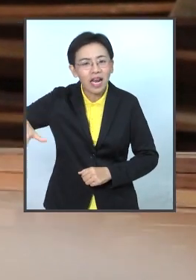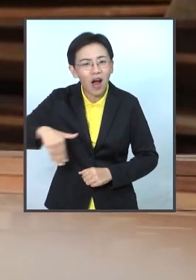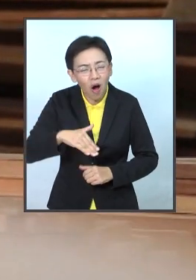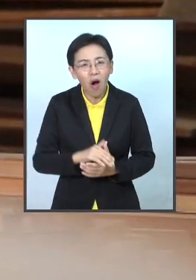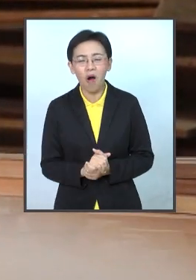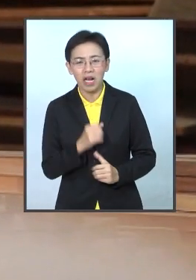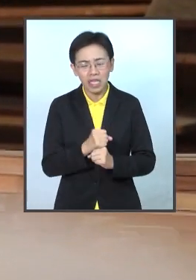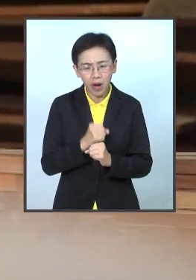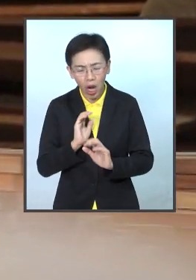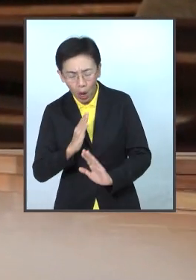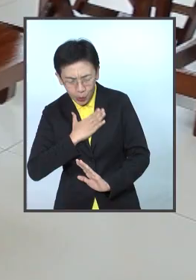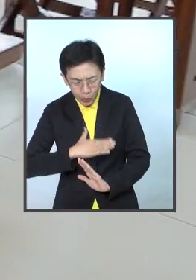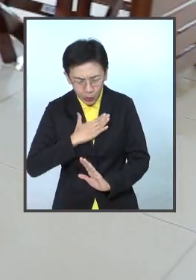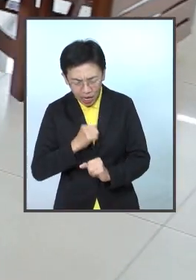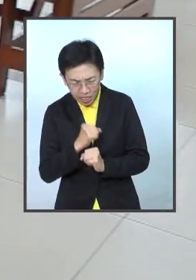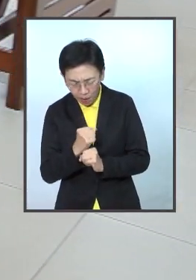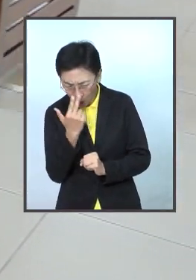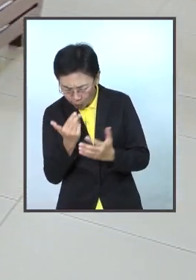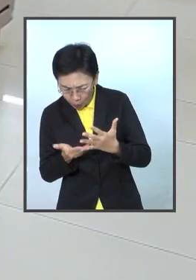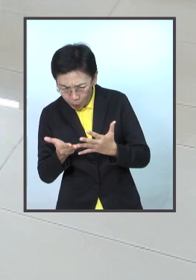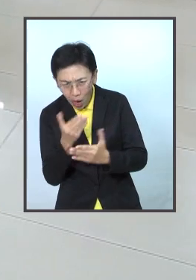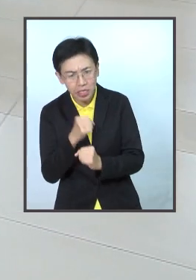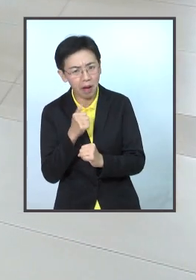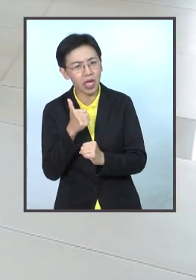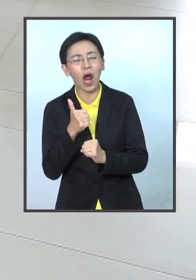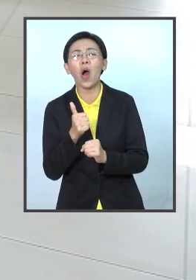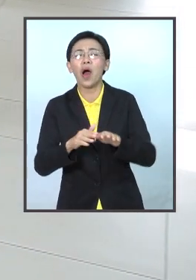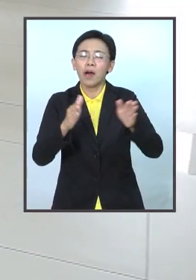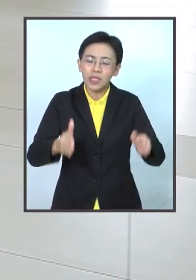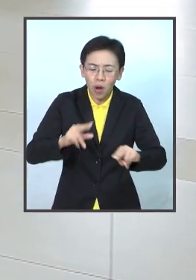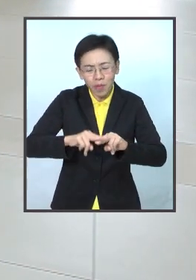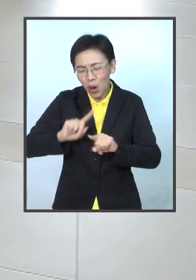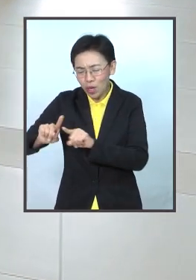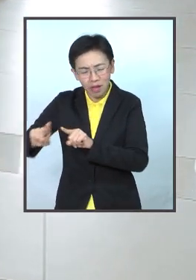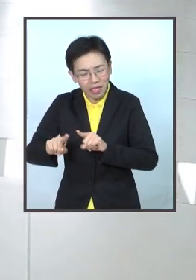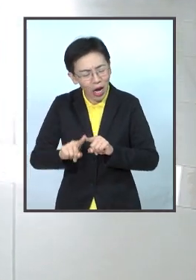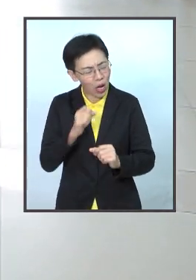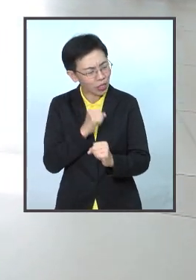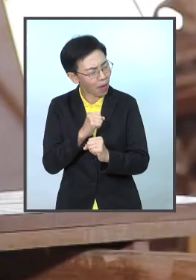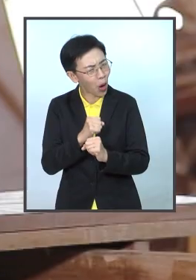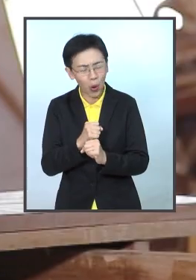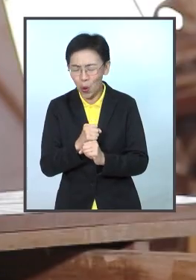พิถันในทุกขั้นตอนกว่าจะออกมาเป็นเฟอร์นิเจอร์สัก1ชิ้นค่ะ